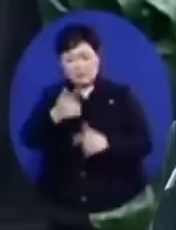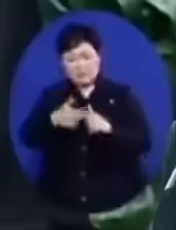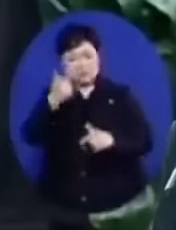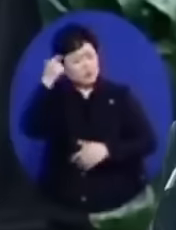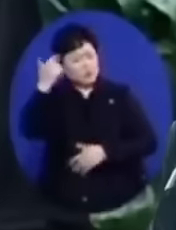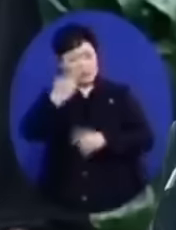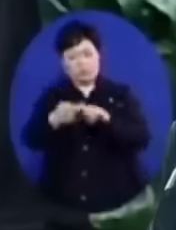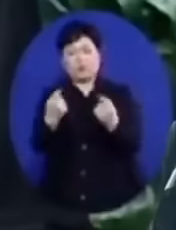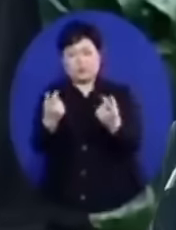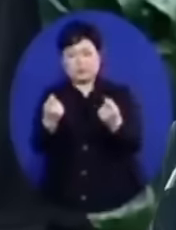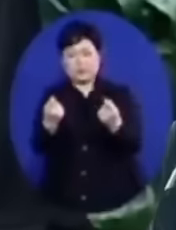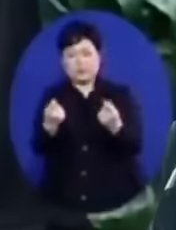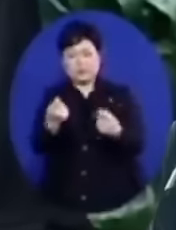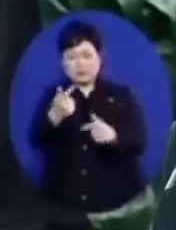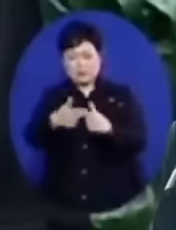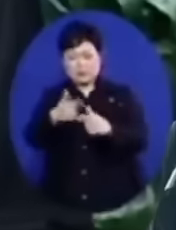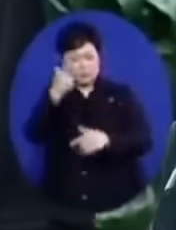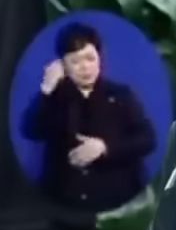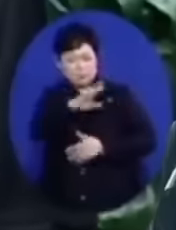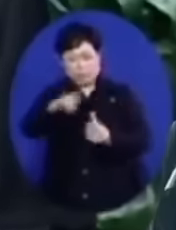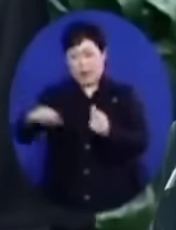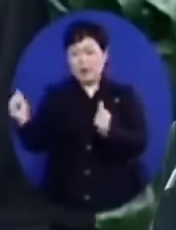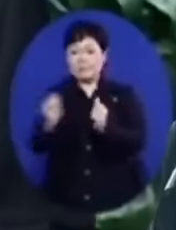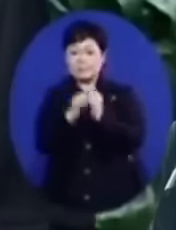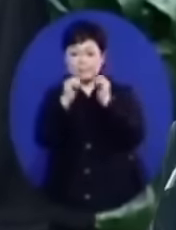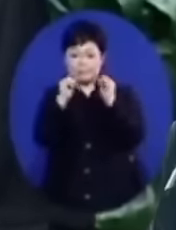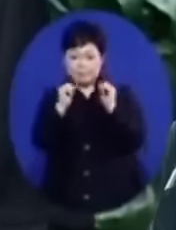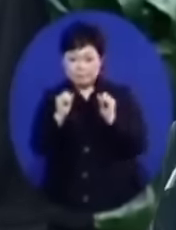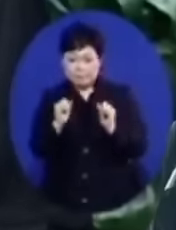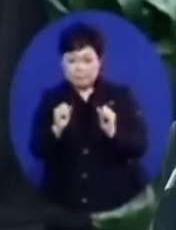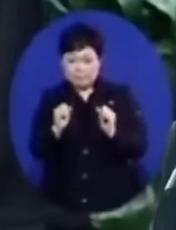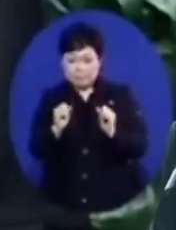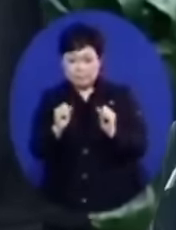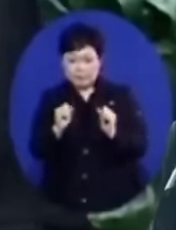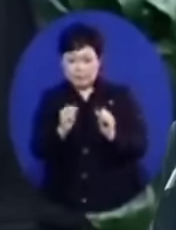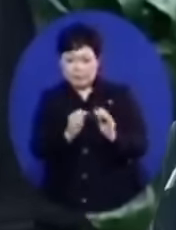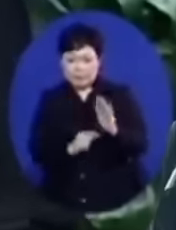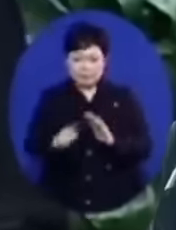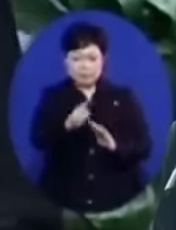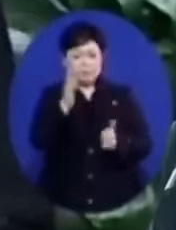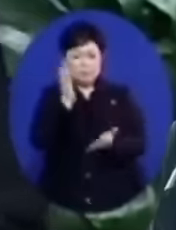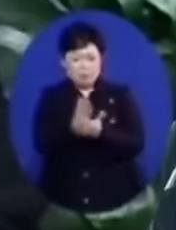예수의 영이 우리와 같이 계시는데 앞서가지 말고 붙잡았습니다.